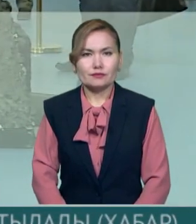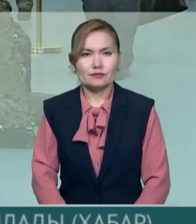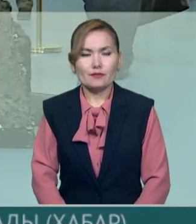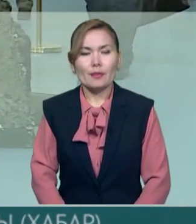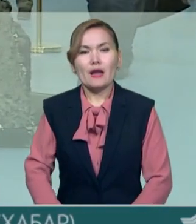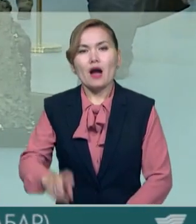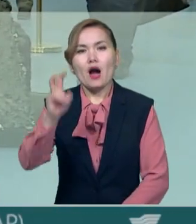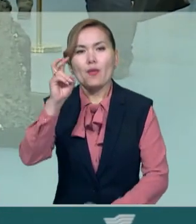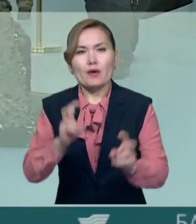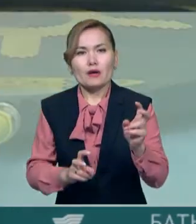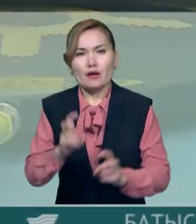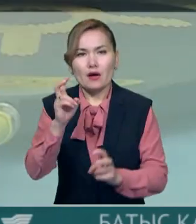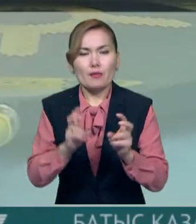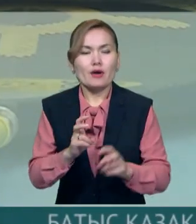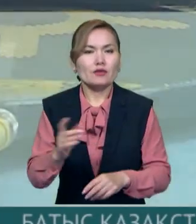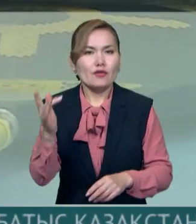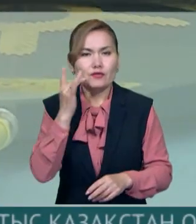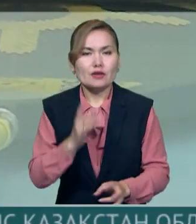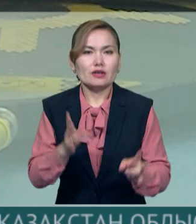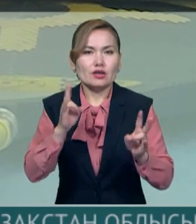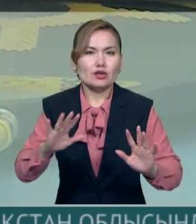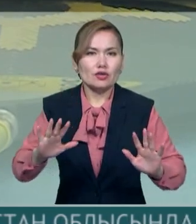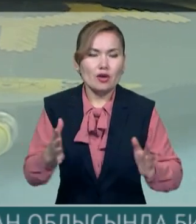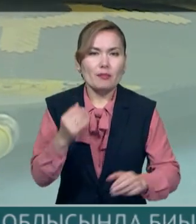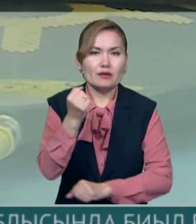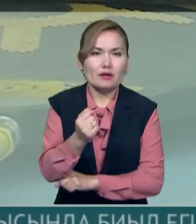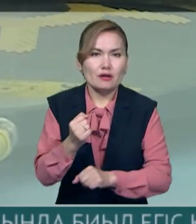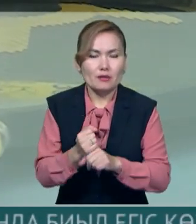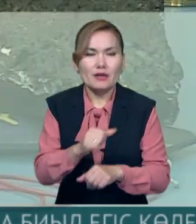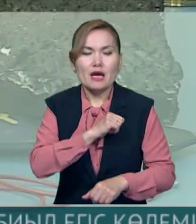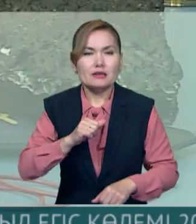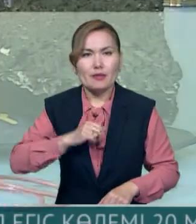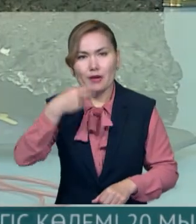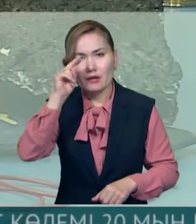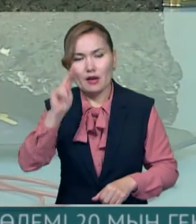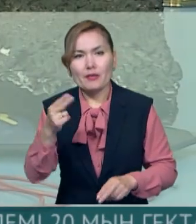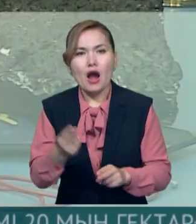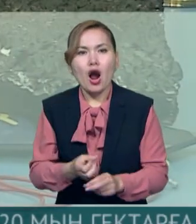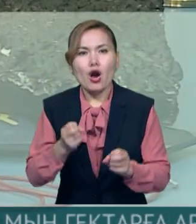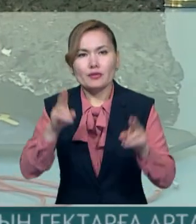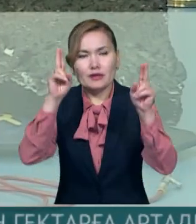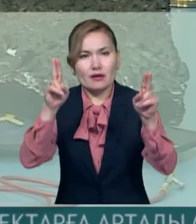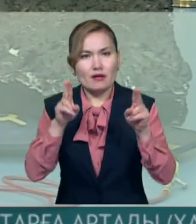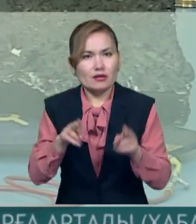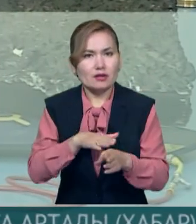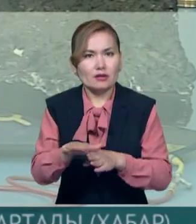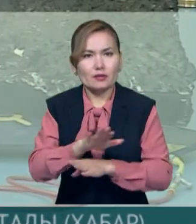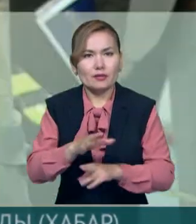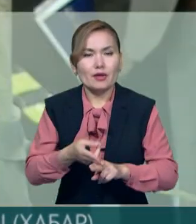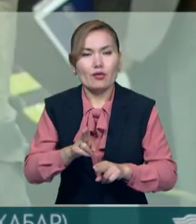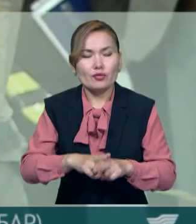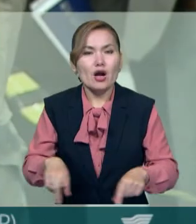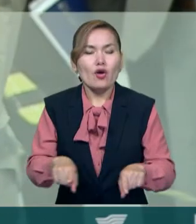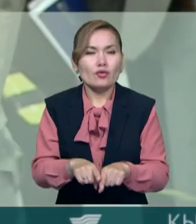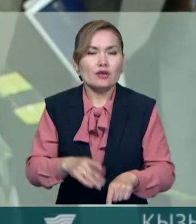Көбіне өндіріс ошақтары апатты жағдайдың орын алуына өздері кінәлі дейді мамандар. Себебі олар қауіпсіздік ережесін сақтамайды. Сол